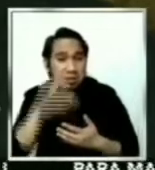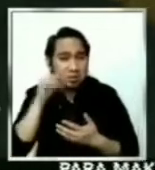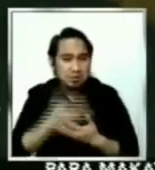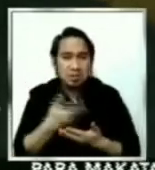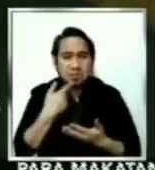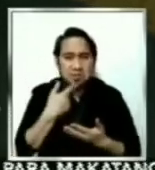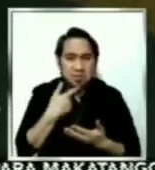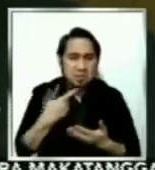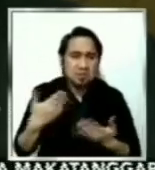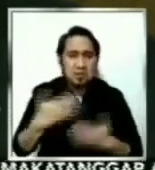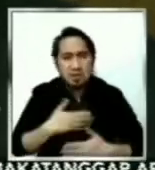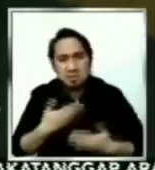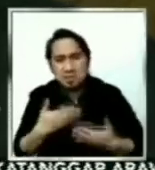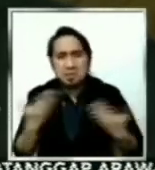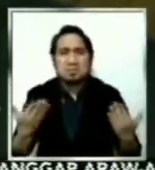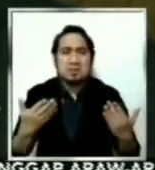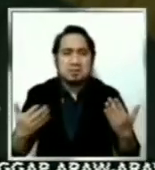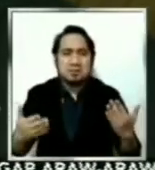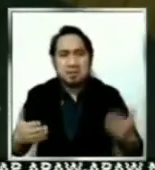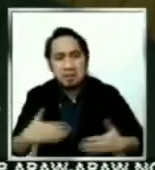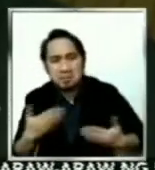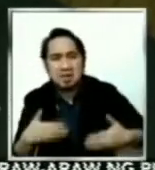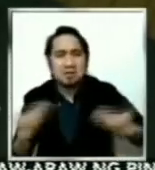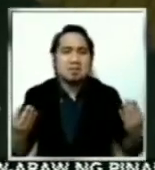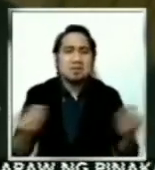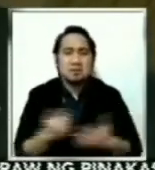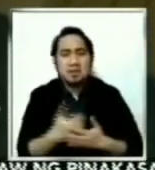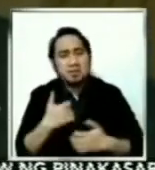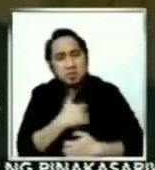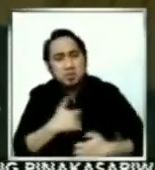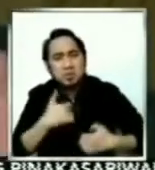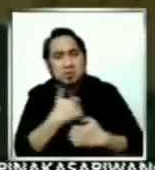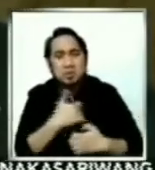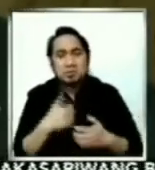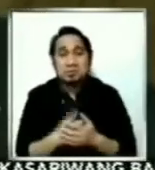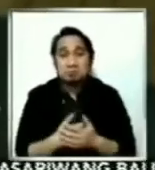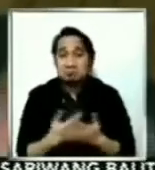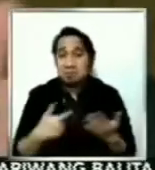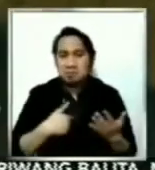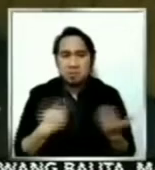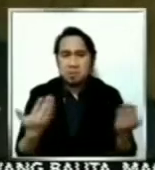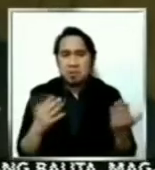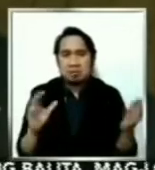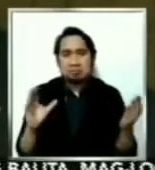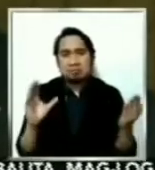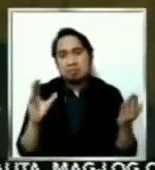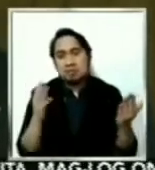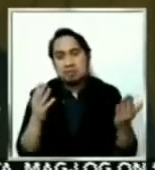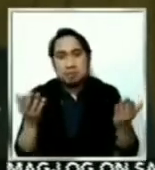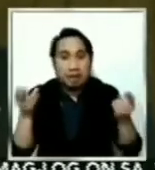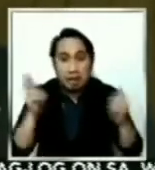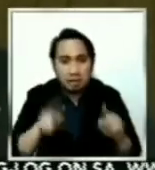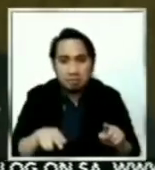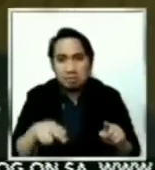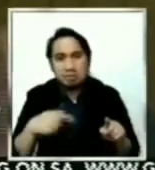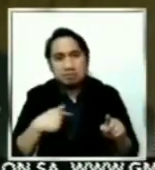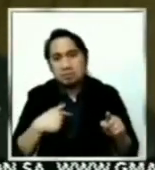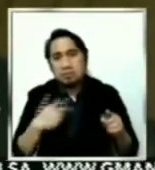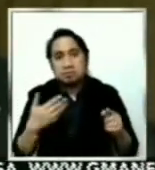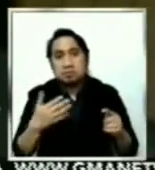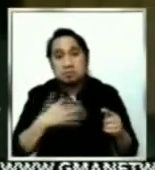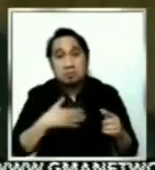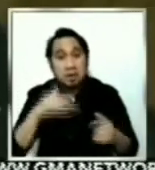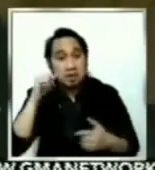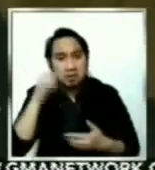yun. So, wala akong any presumption na something will happen to my daughter. Because, syempre,